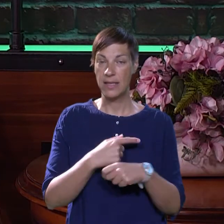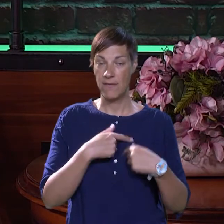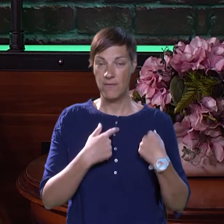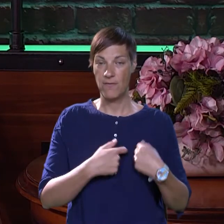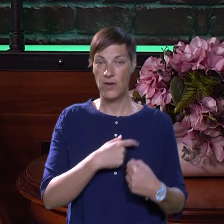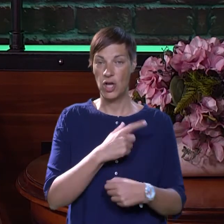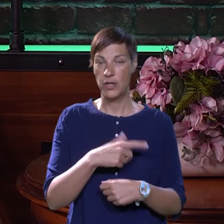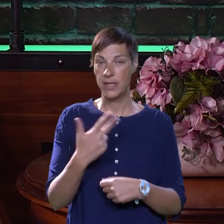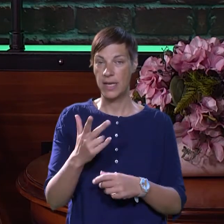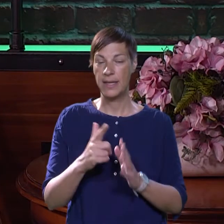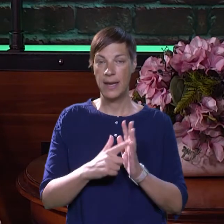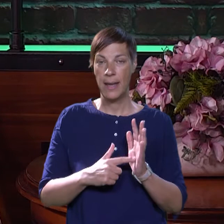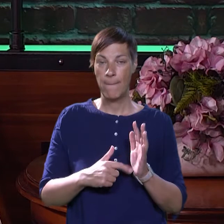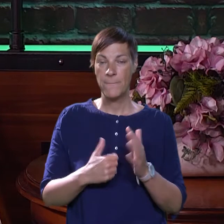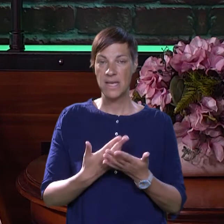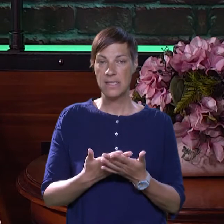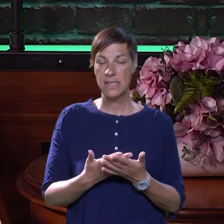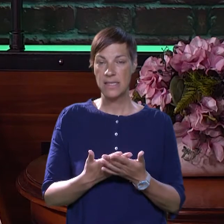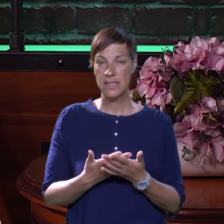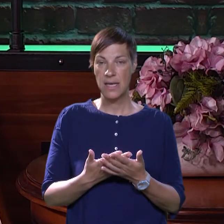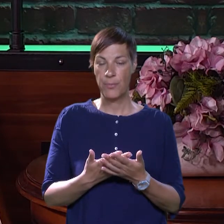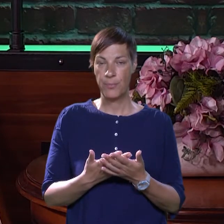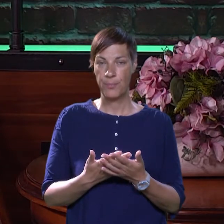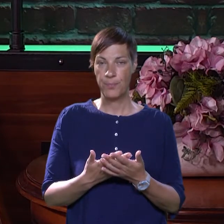odnosno volontira 3 mjeseca, recimo,